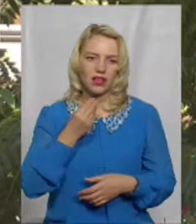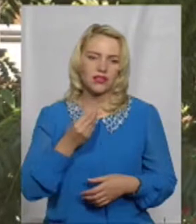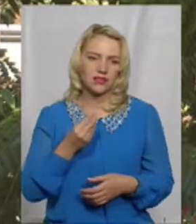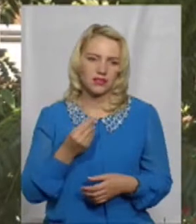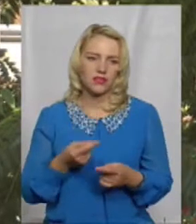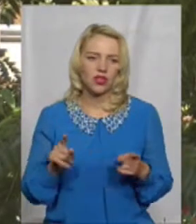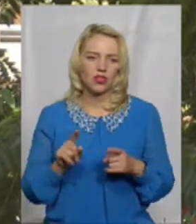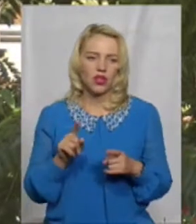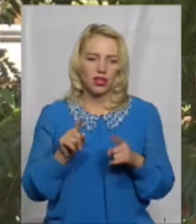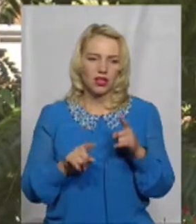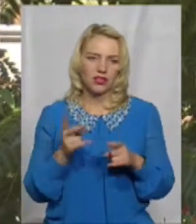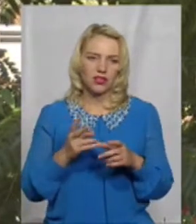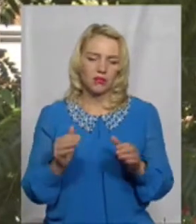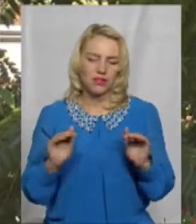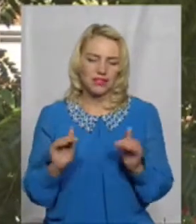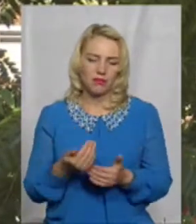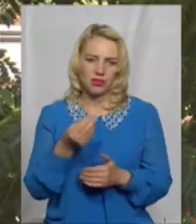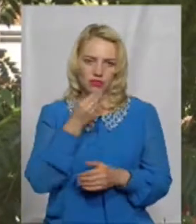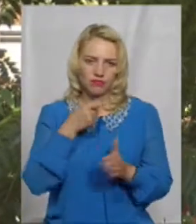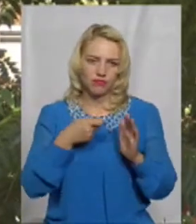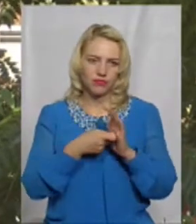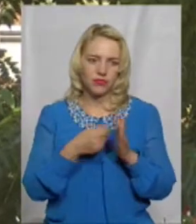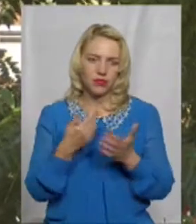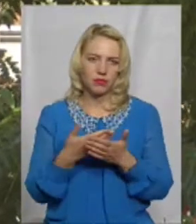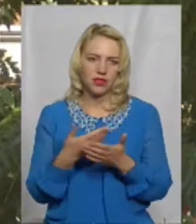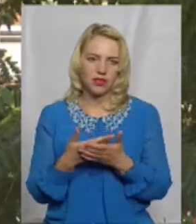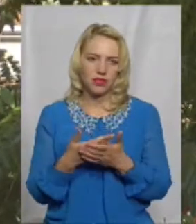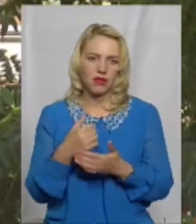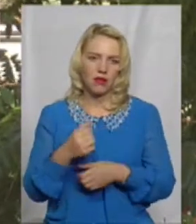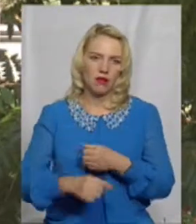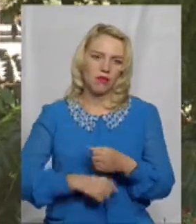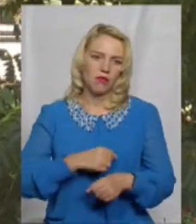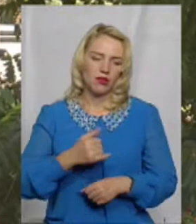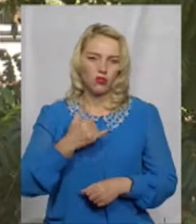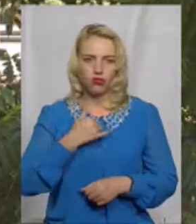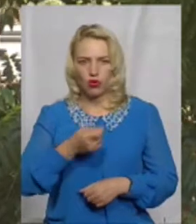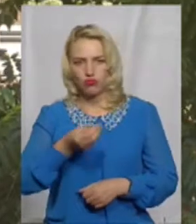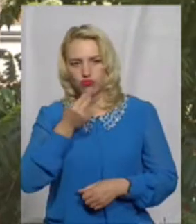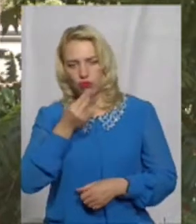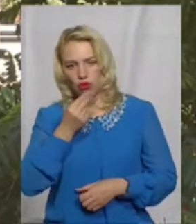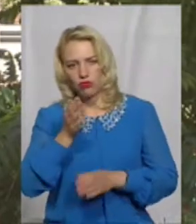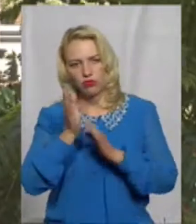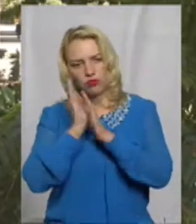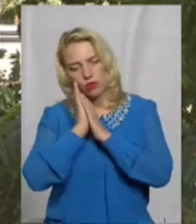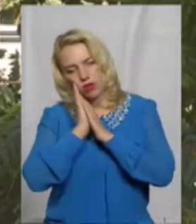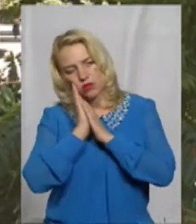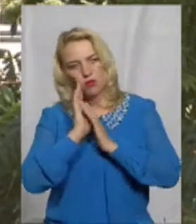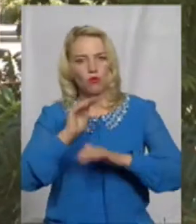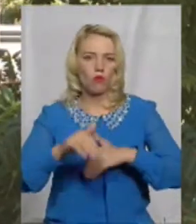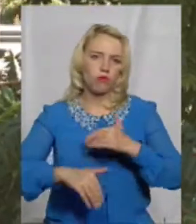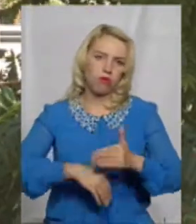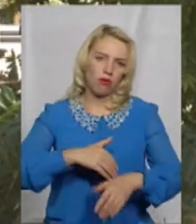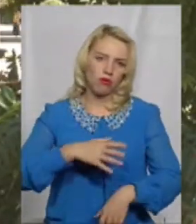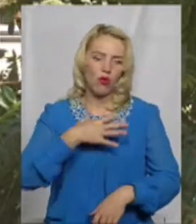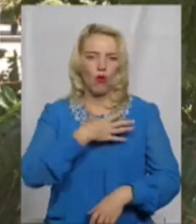деколи треба трошки знижати раціон. Наприклад, медведі в нас тільки їдять, спять і купаються. Льви в нас